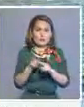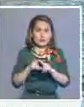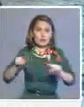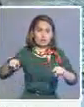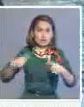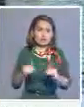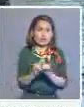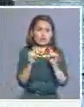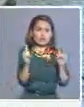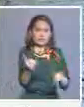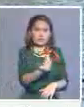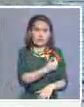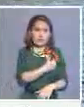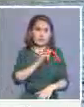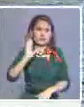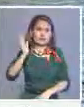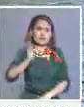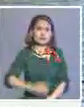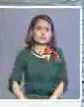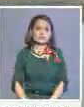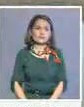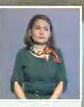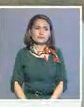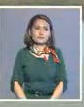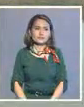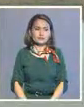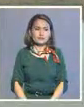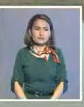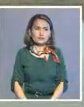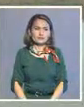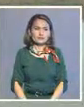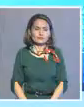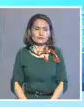жандана түспек. Ақтөбе облысынан Әлия Таласова, Болат Молдағалиев, Қазақстан ұлттық телеарнасы.